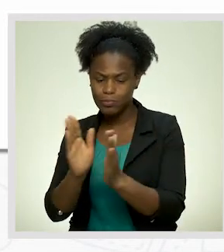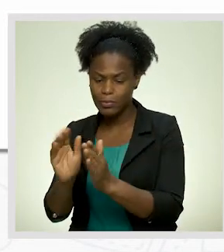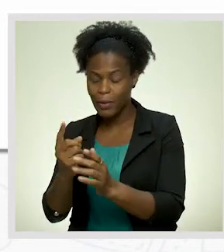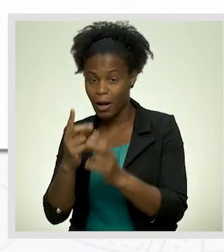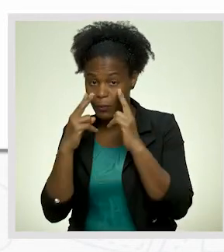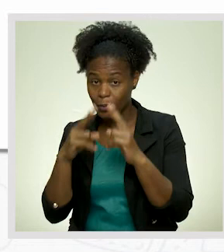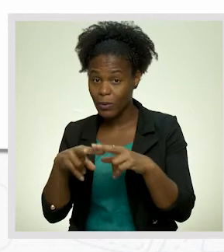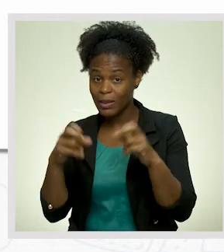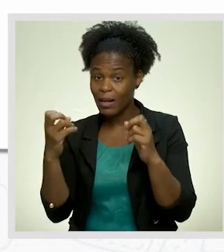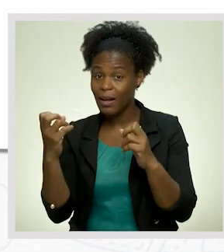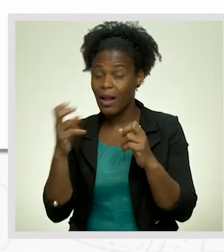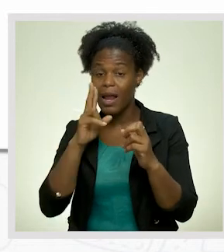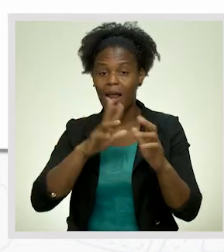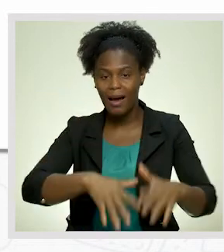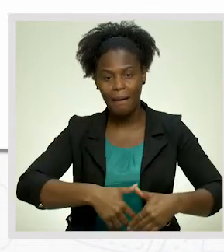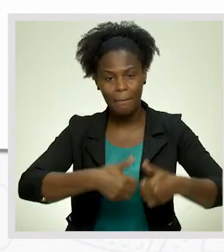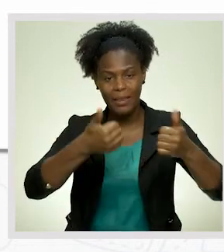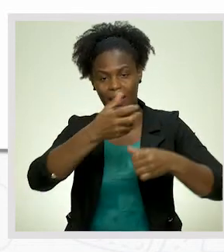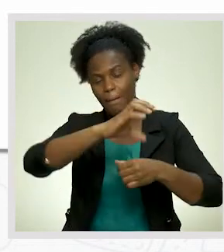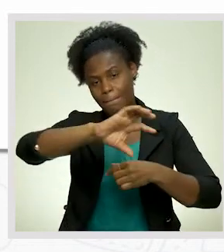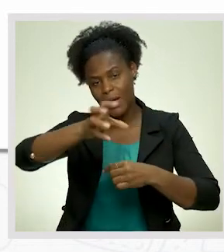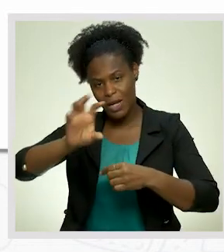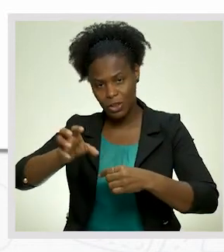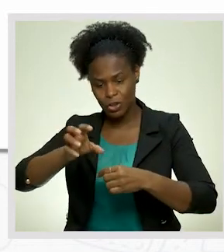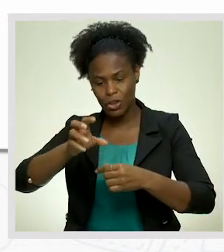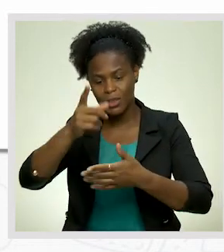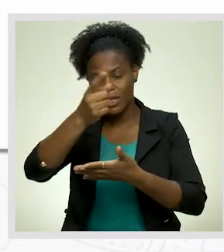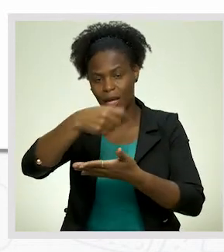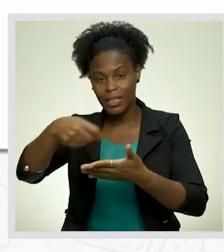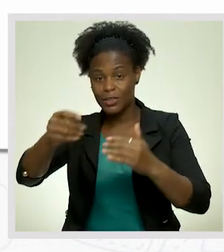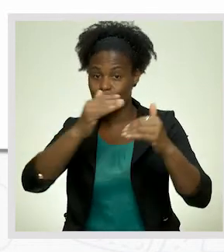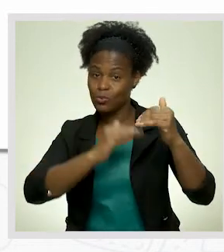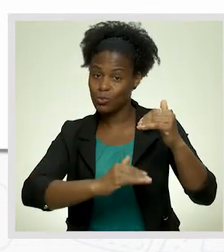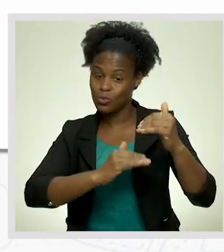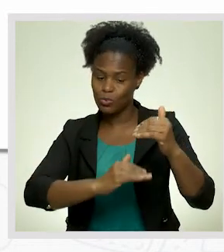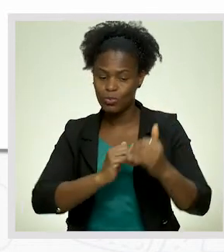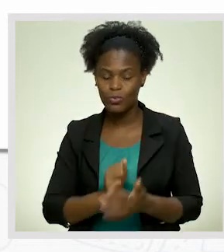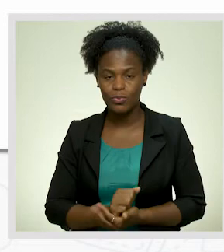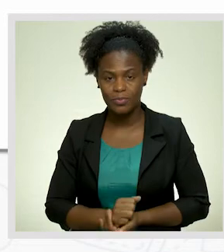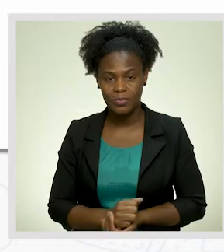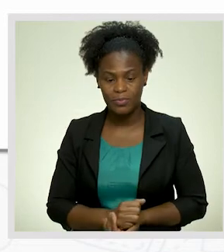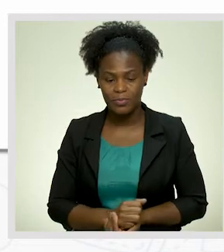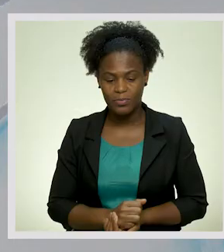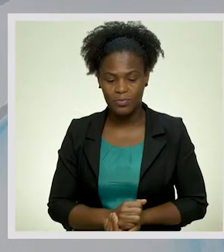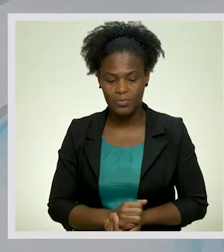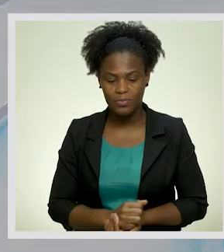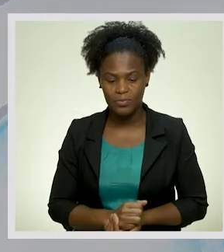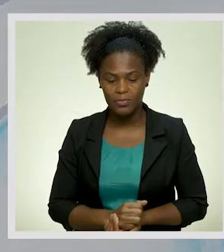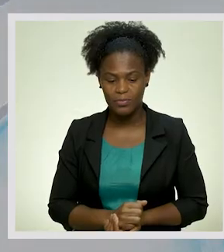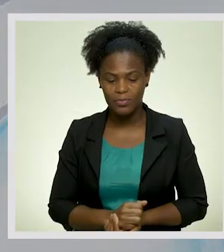les capitales des pays écrits ci-dessus. Vous